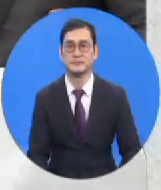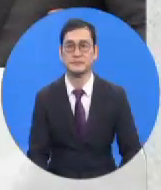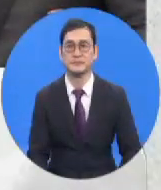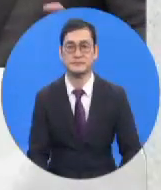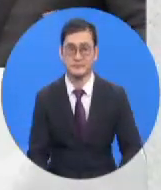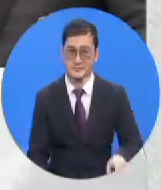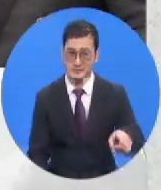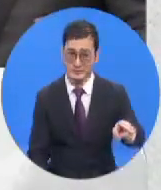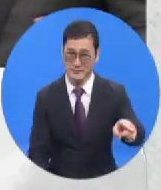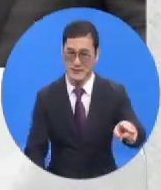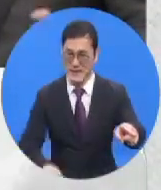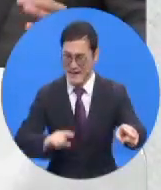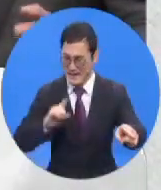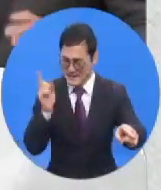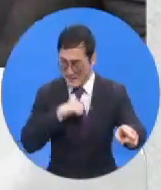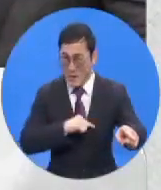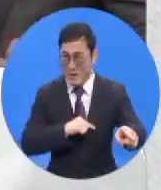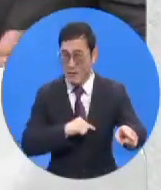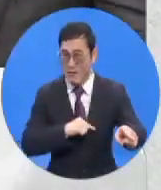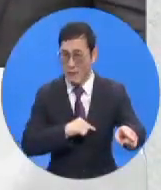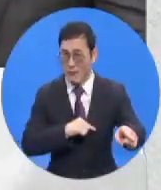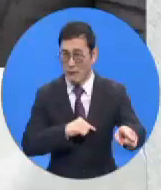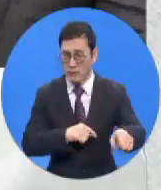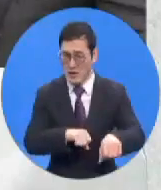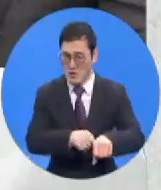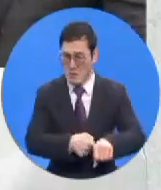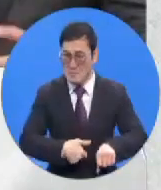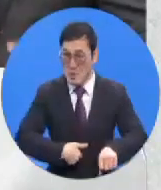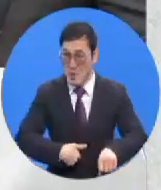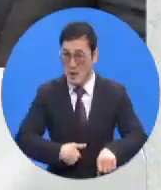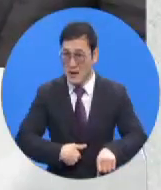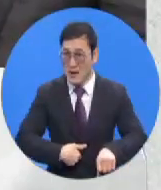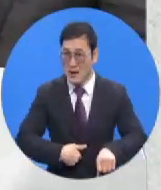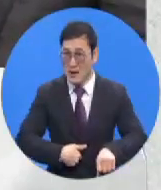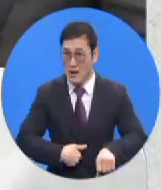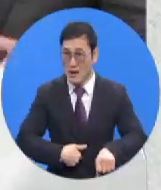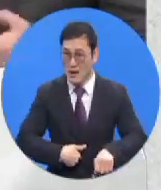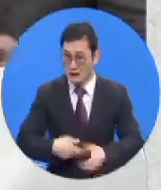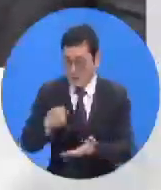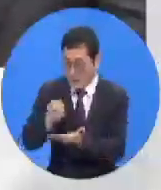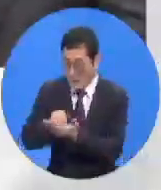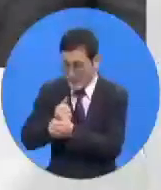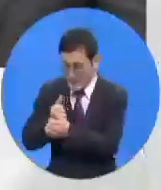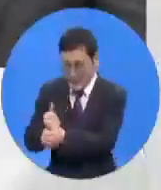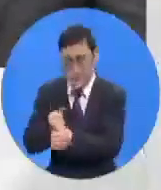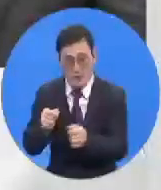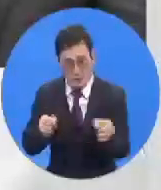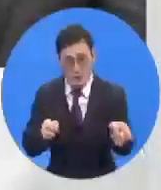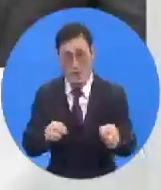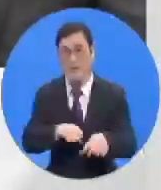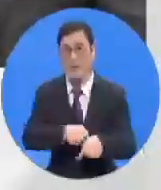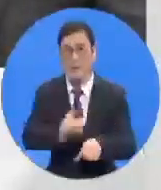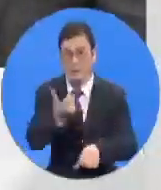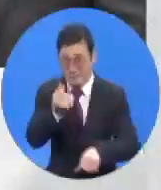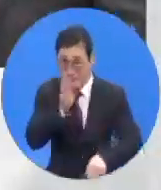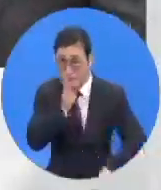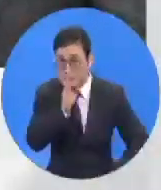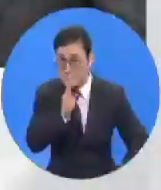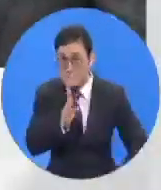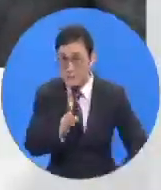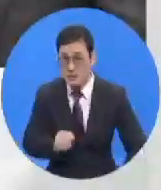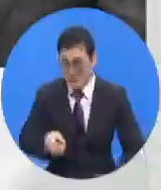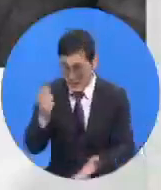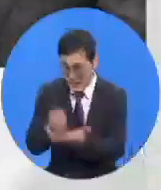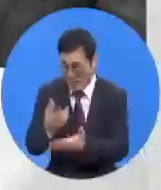사람이다, 누가 봐도. 그럼 이 나쁜 사람을 처벌을 해야 되는데 어떤 제도라든지 절차라든지 이걸 뛰어넘어가지고 하는 게